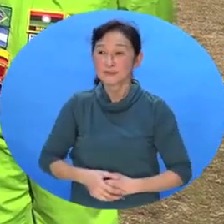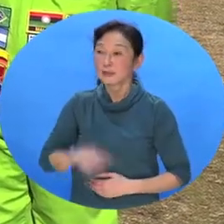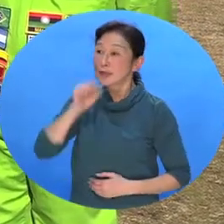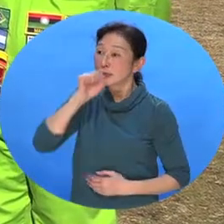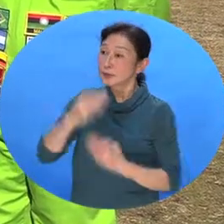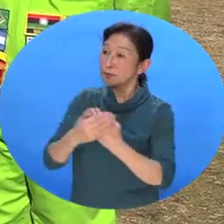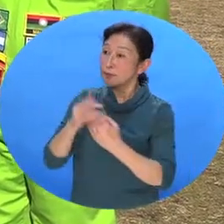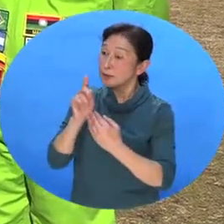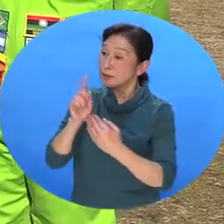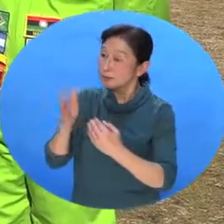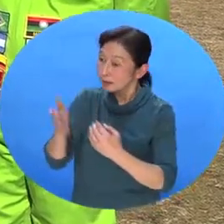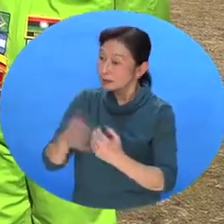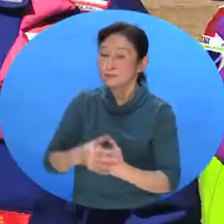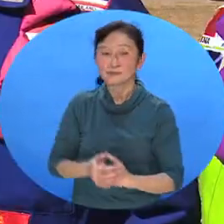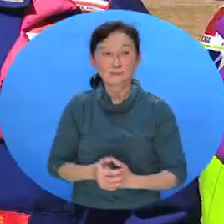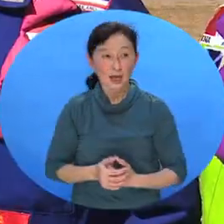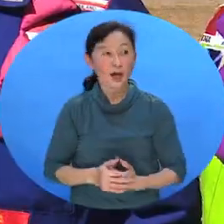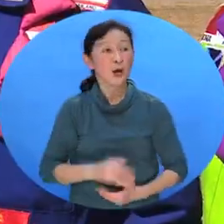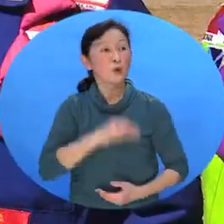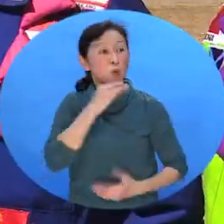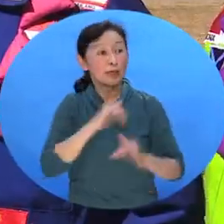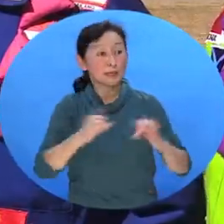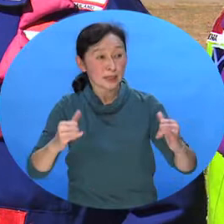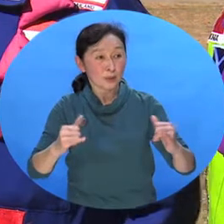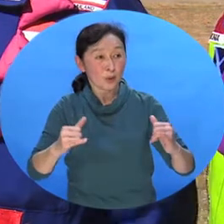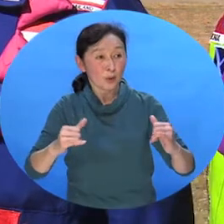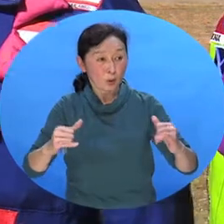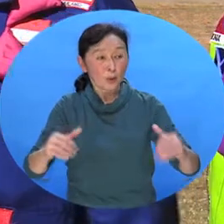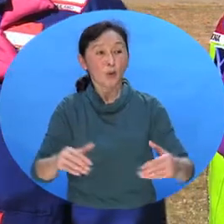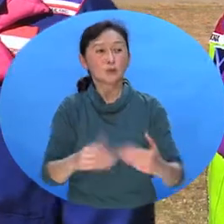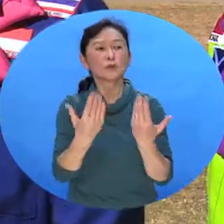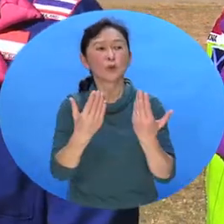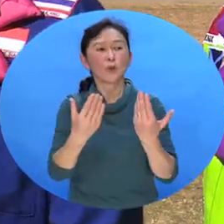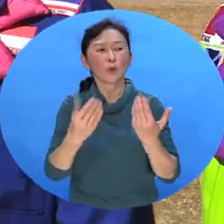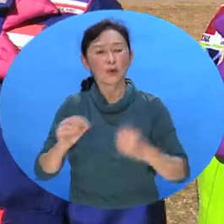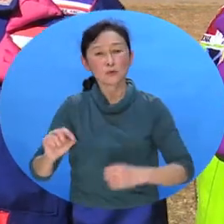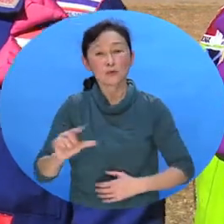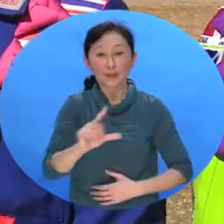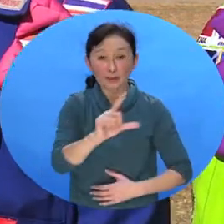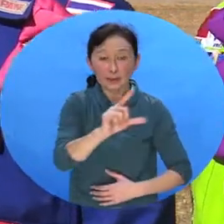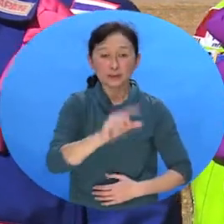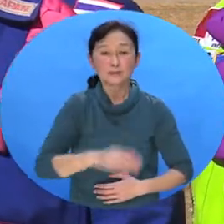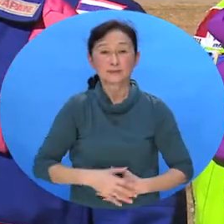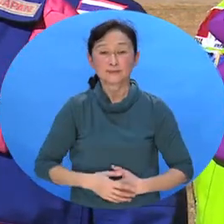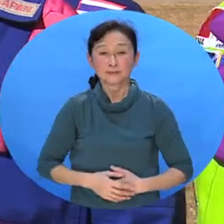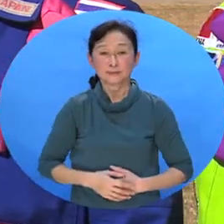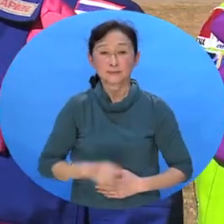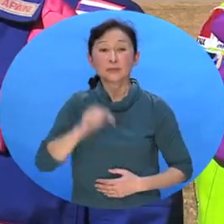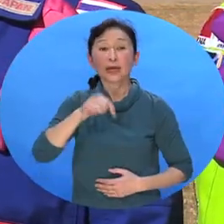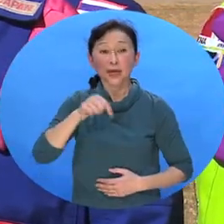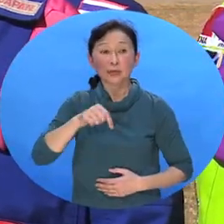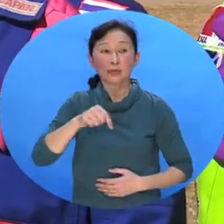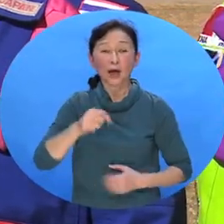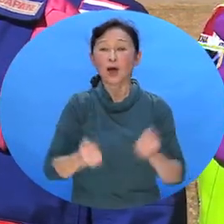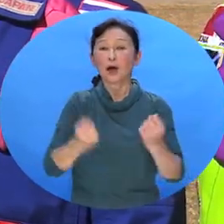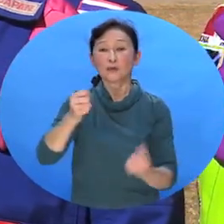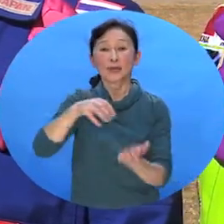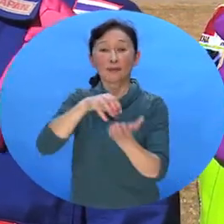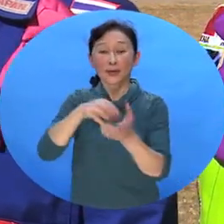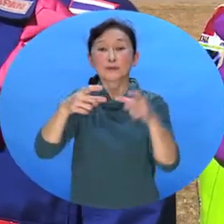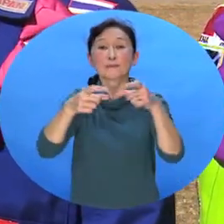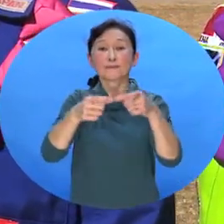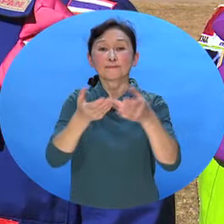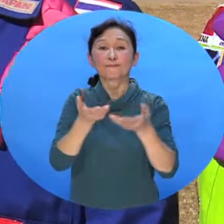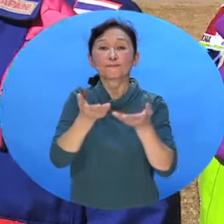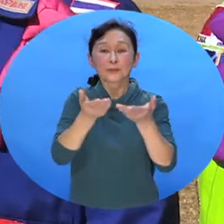どういうメリットがあるんですか、実際は。 お年寄りのですね、交通事故非常に増えてるんですね。 なるほど。 で、中には運転免許を返納